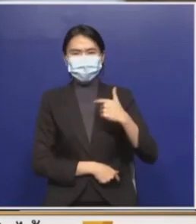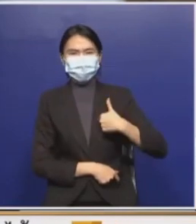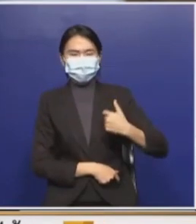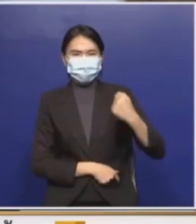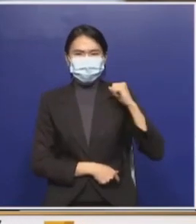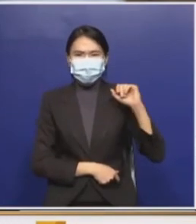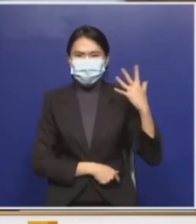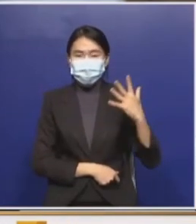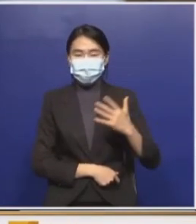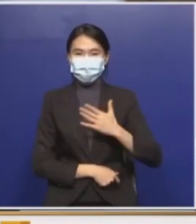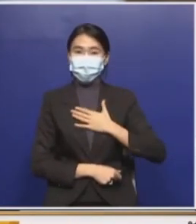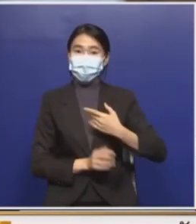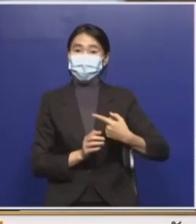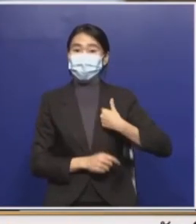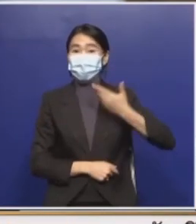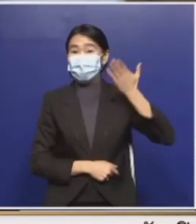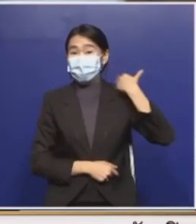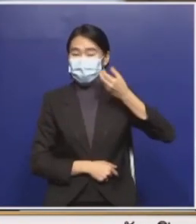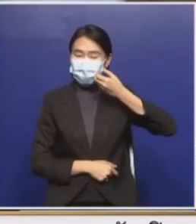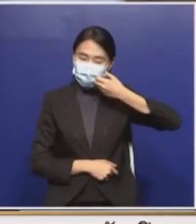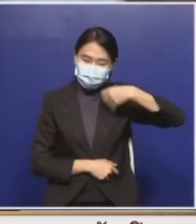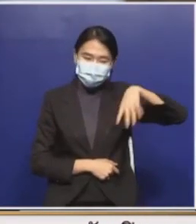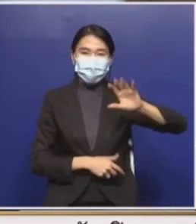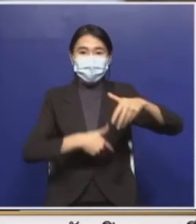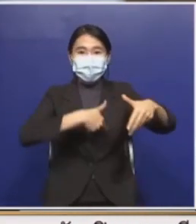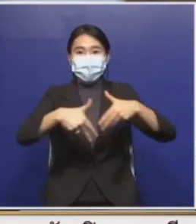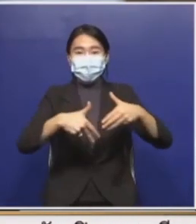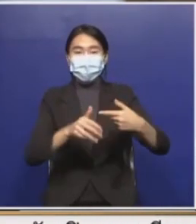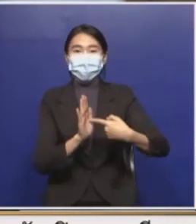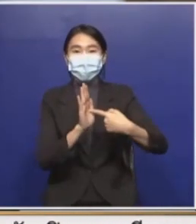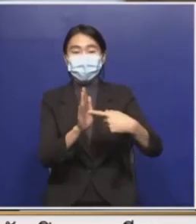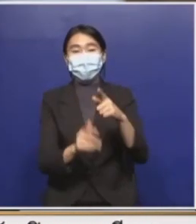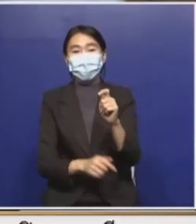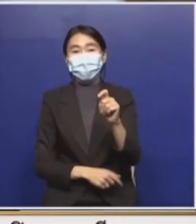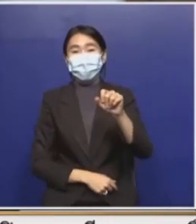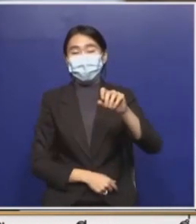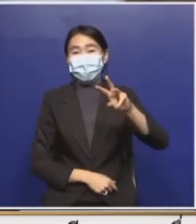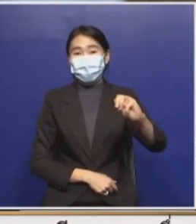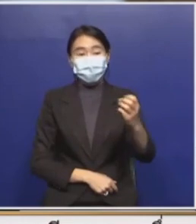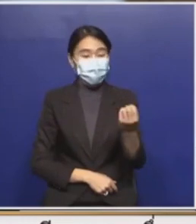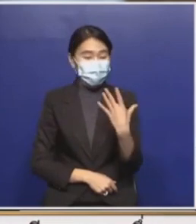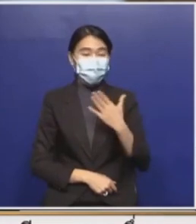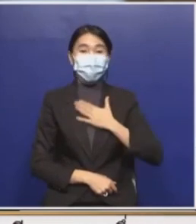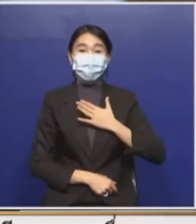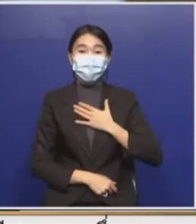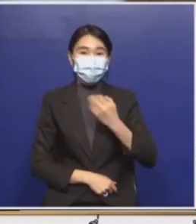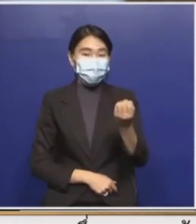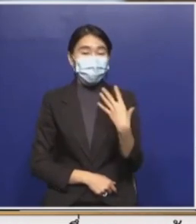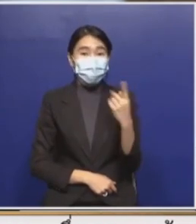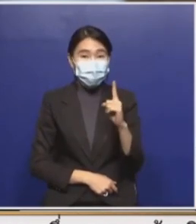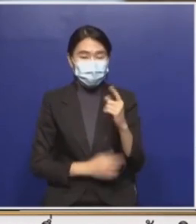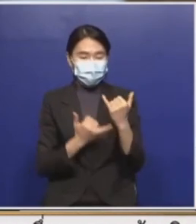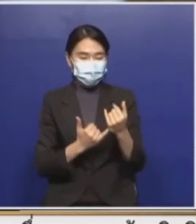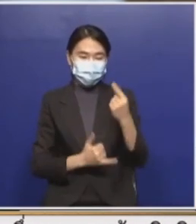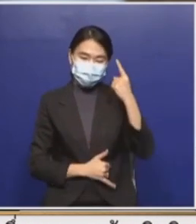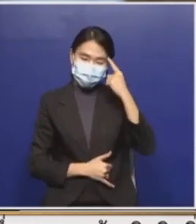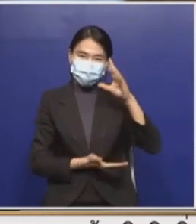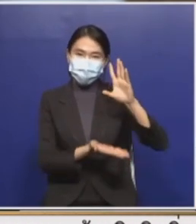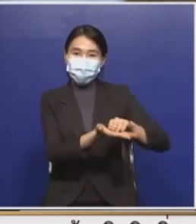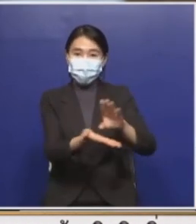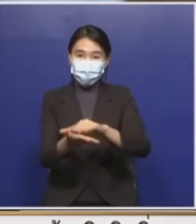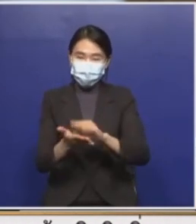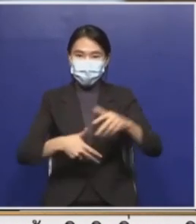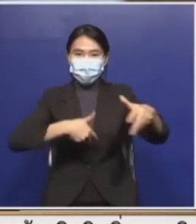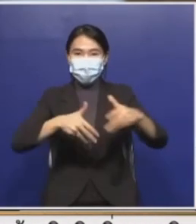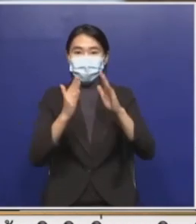ครับชาวบ้านโดยอสม.มาบอกว่าวันนี้เขาไปสำรวจประชาชนถึง